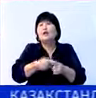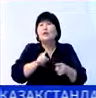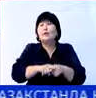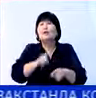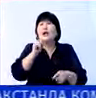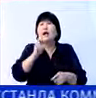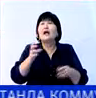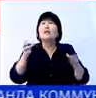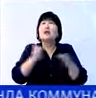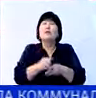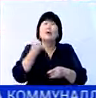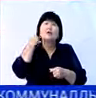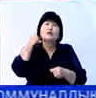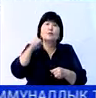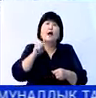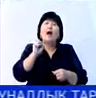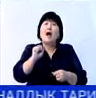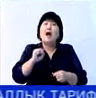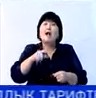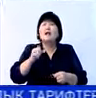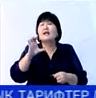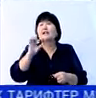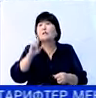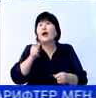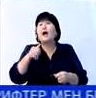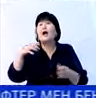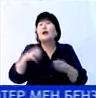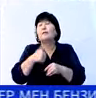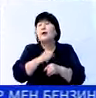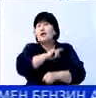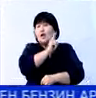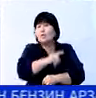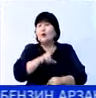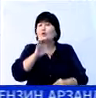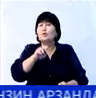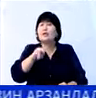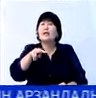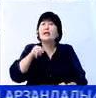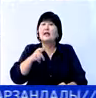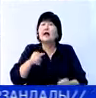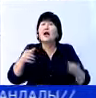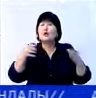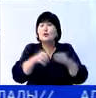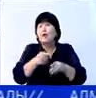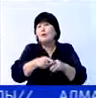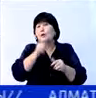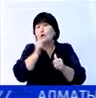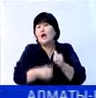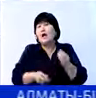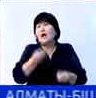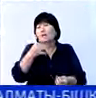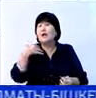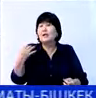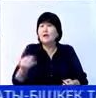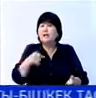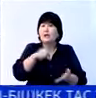хан командасы чемпион атанса, А лигасында сыбаға көш бастады. Кіл мықтылар суперлигаға топтасқан, сондықтан мұндағы әрбір ойын тартысқа